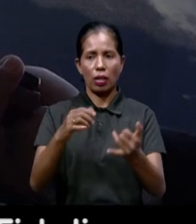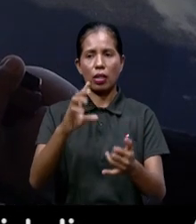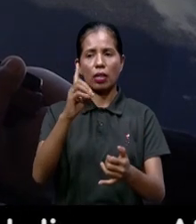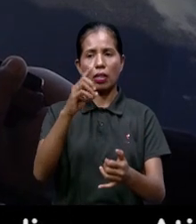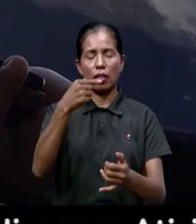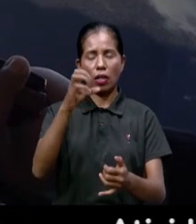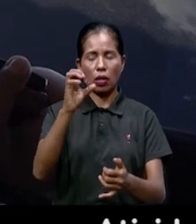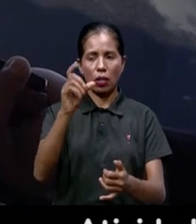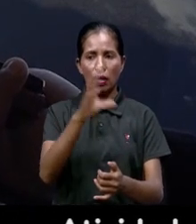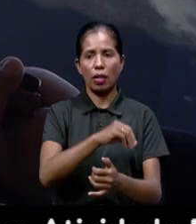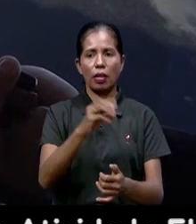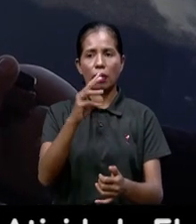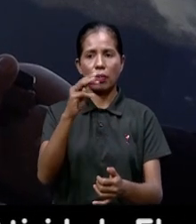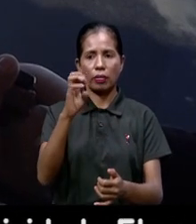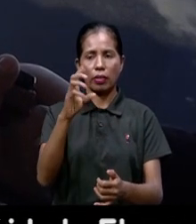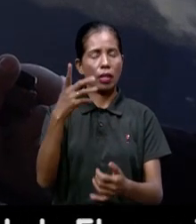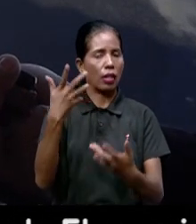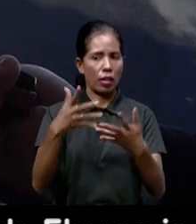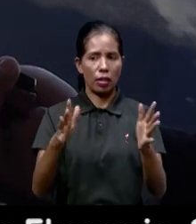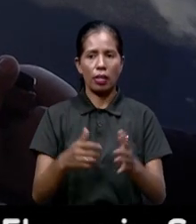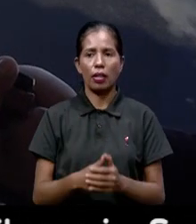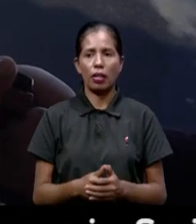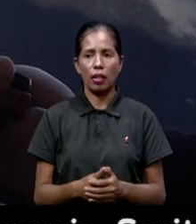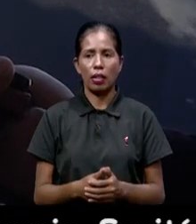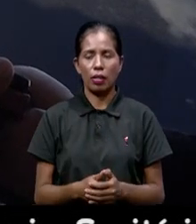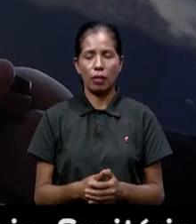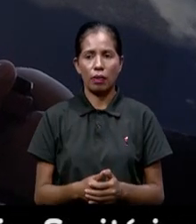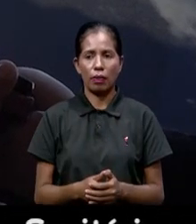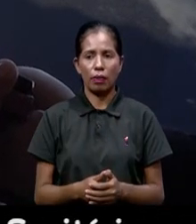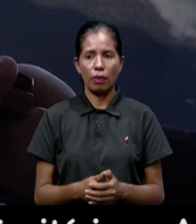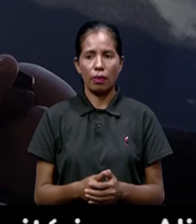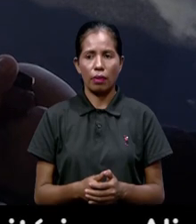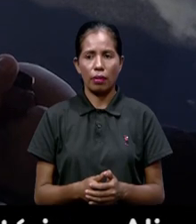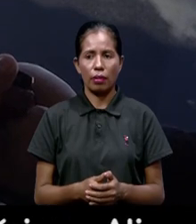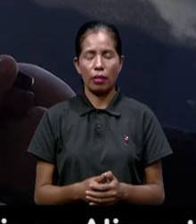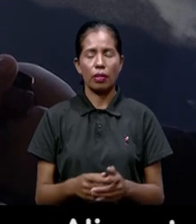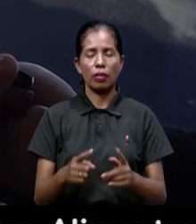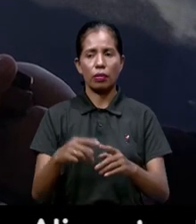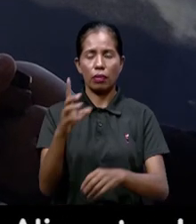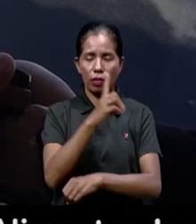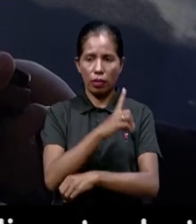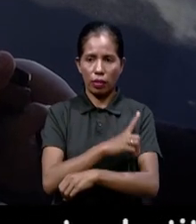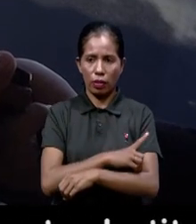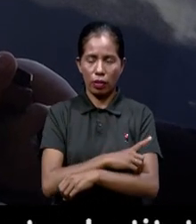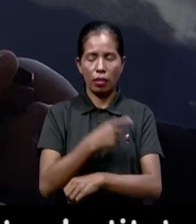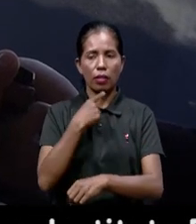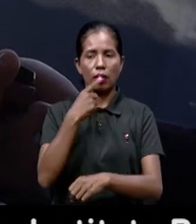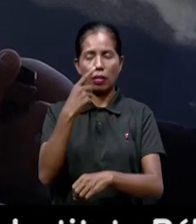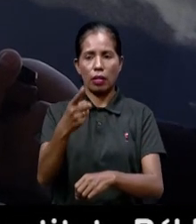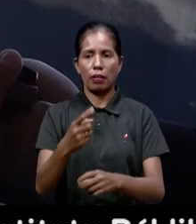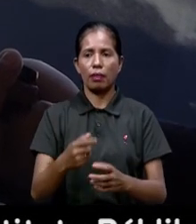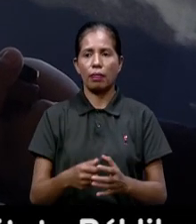iha, maybe metformin laiha. Metformin laiha, ohin iha loket hati ten katak